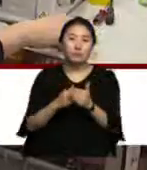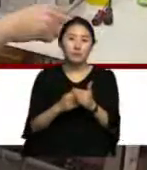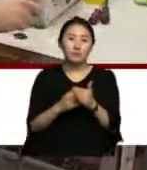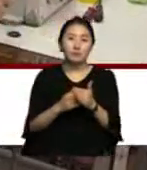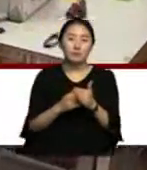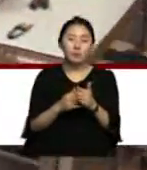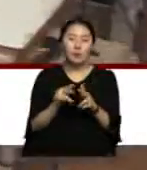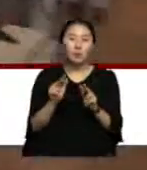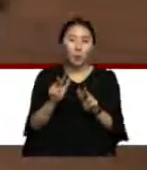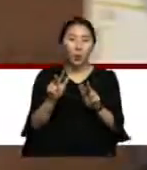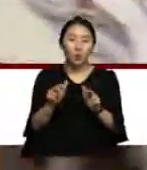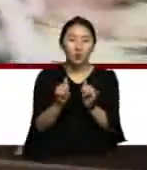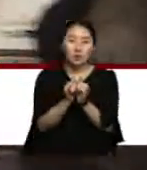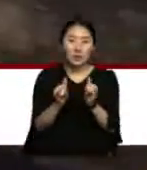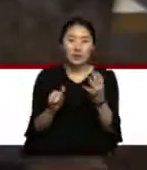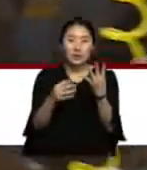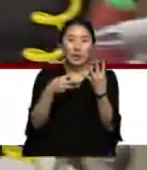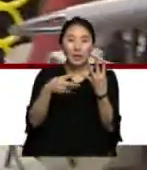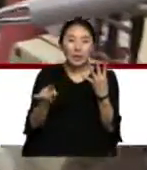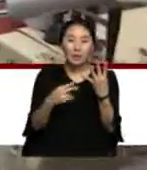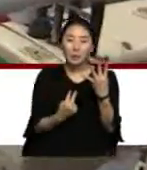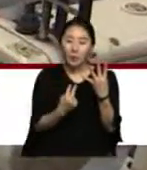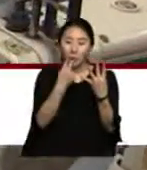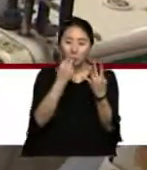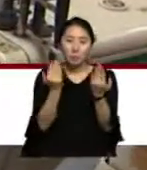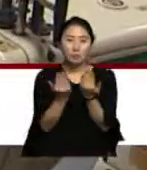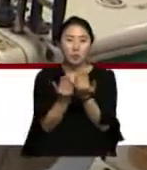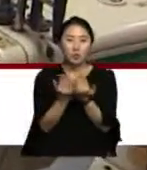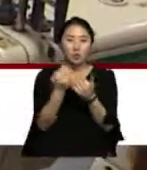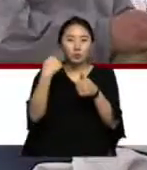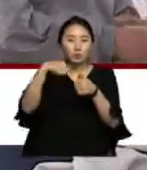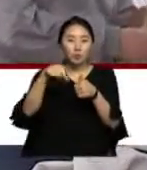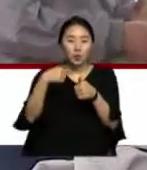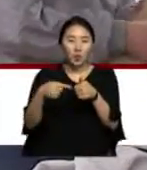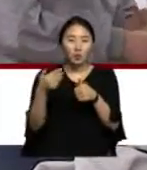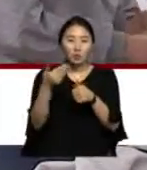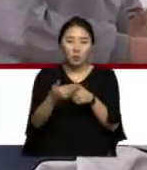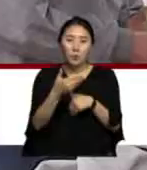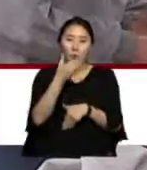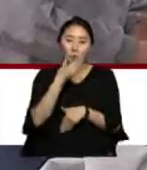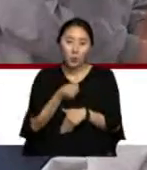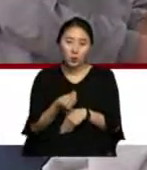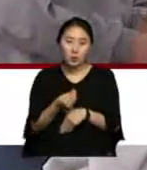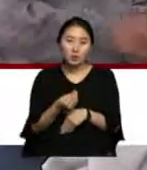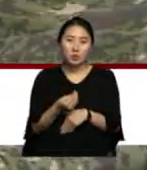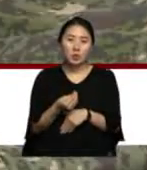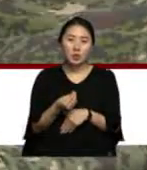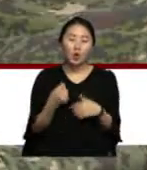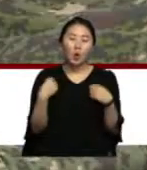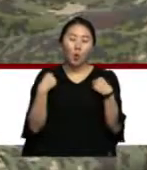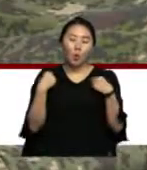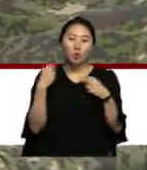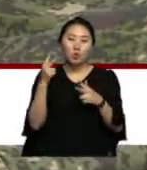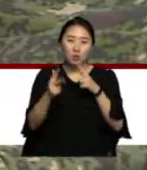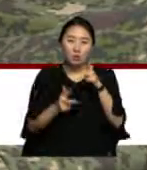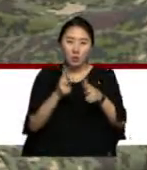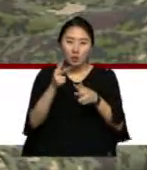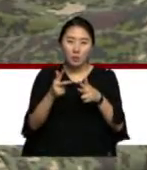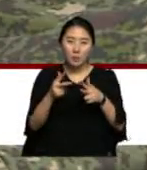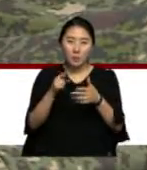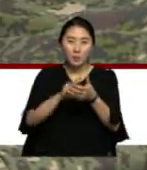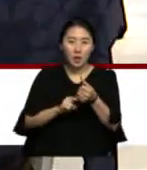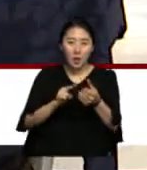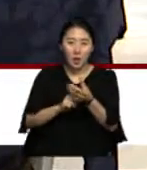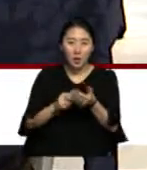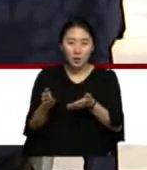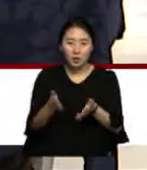영세 봉제업자들에게 4대 보험과 맞춤형 교육 등을 제공하는 산업복지 방안과 패션 산업과의 유통 구조를 개선하는